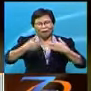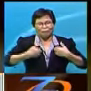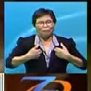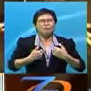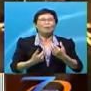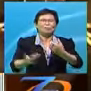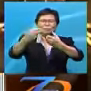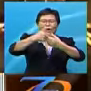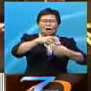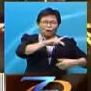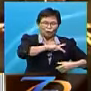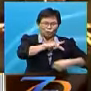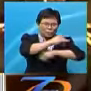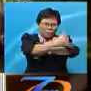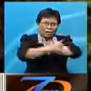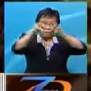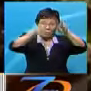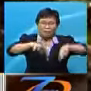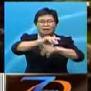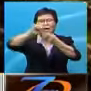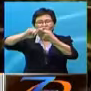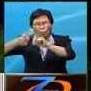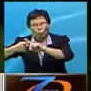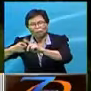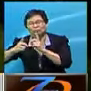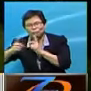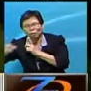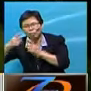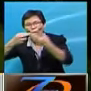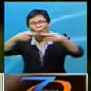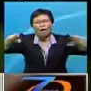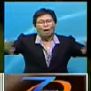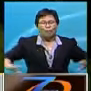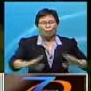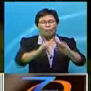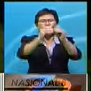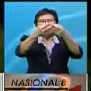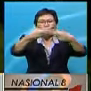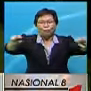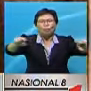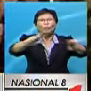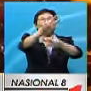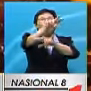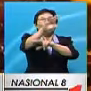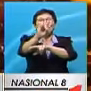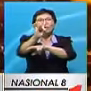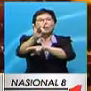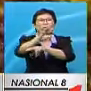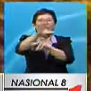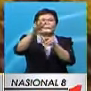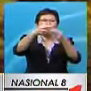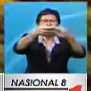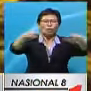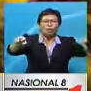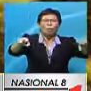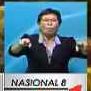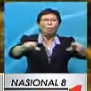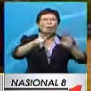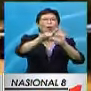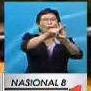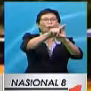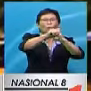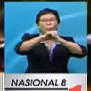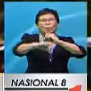menyertai ketua-ketua negara ASEAN dan rakan dialog bagi perasmian sidang kemuncak ASEAN ke-28, termasuk pelancaran logo